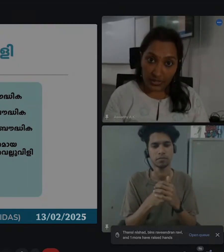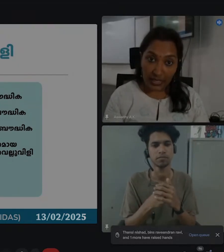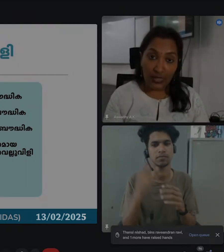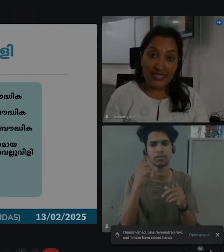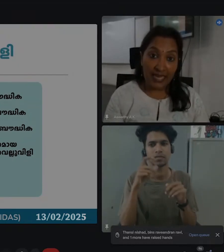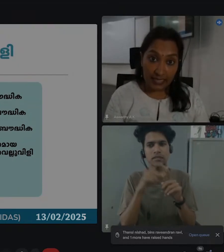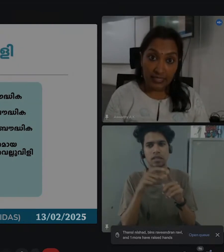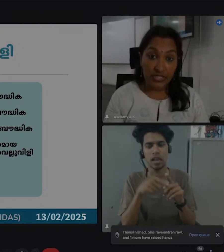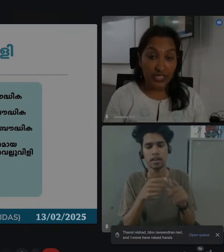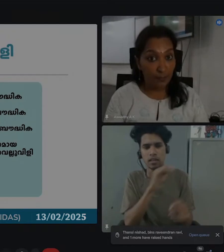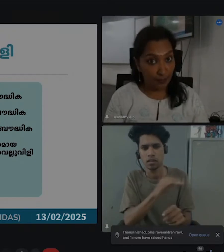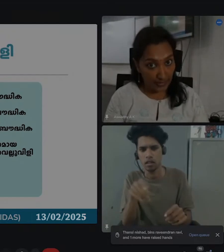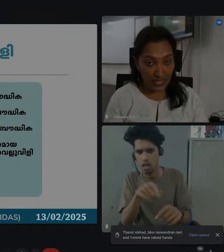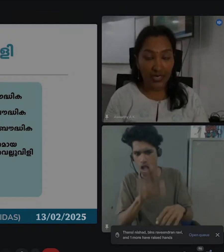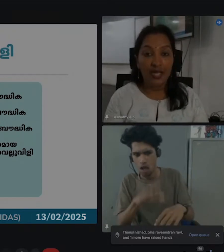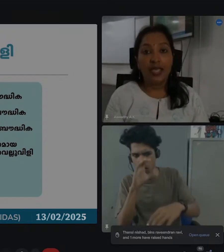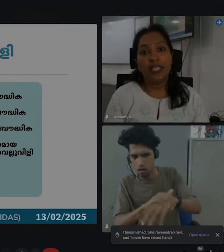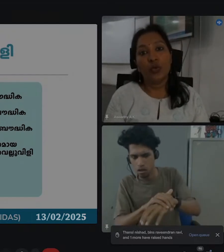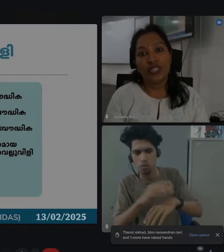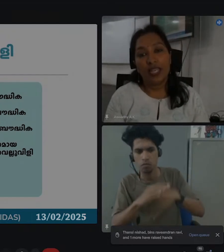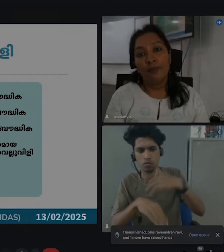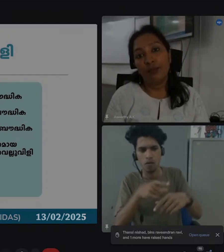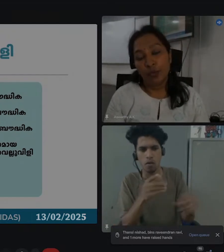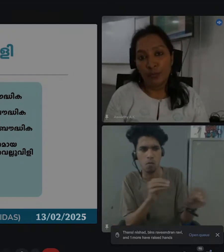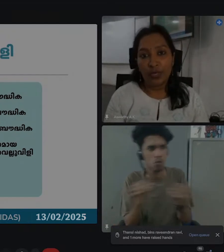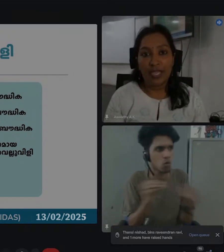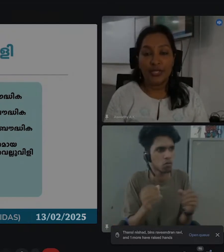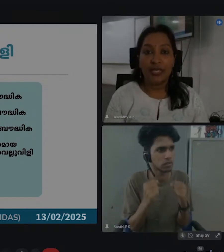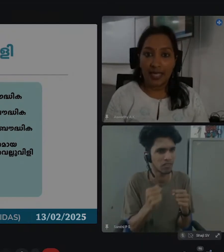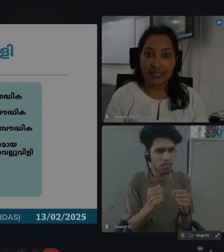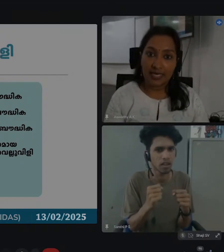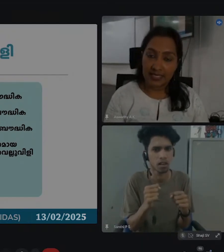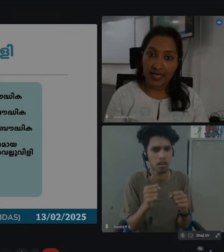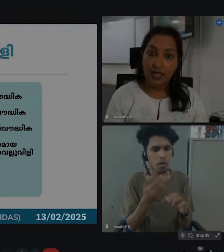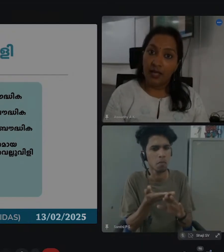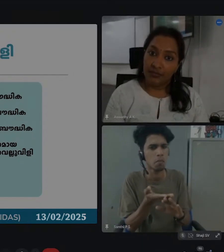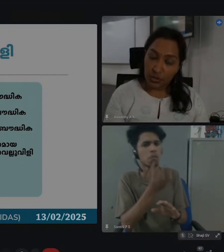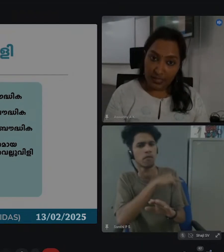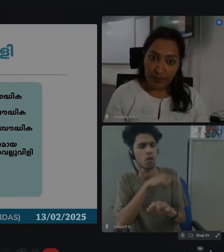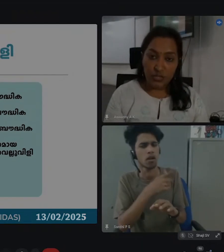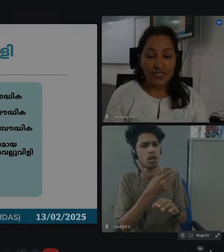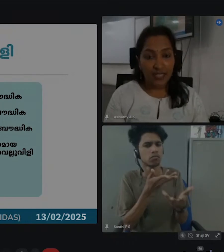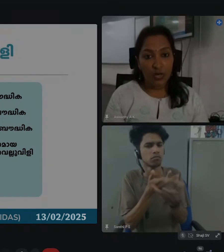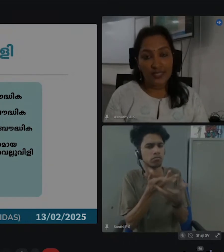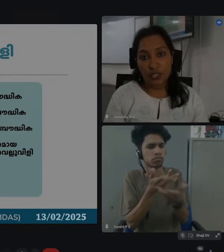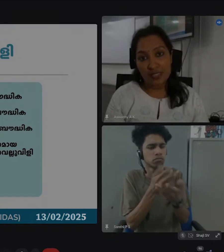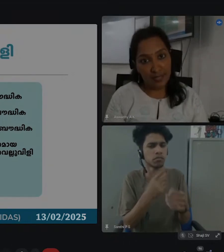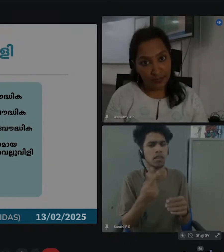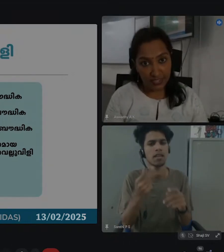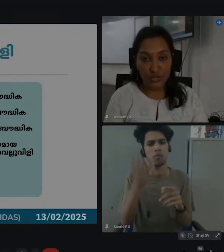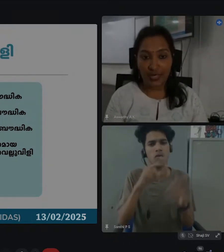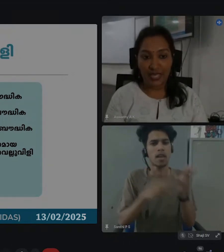ഉണ്ടാകുന്ന കുട്ടികളിലുള്ള ചലനശേഷി പ്രശ്നങ്ങൾ, ഇതിനെക്കുറിച്ചെല്ലാം മുൻപുണ്ടായിരുന്ന നിഡ സീരീസിൽ ഫിസിയോതെറപ്പിസ്റ്റും